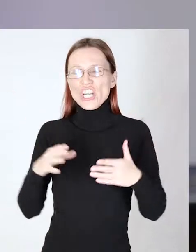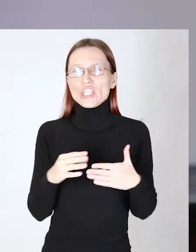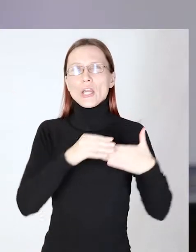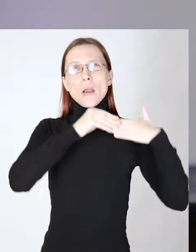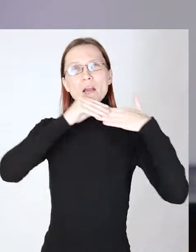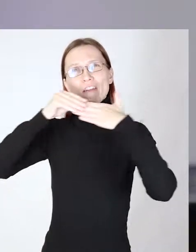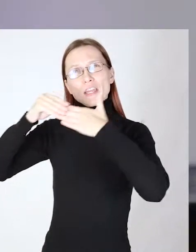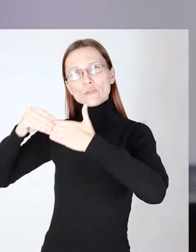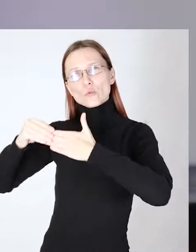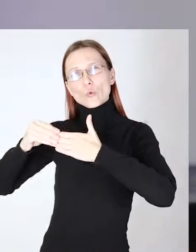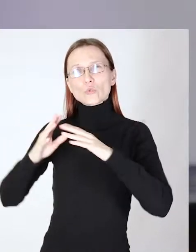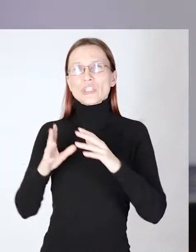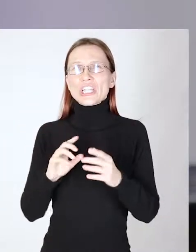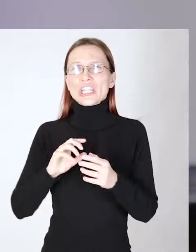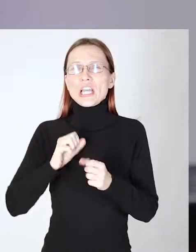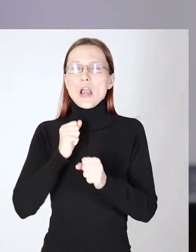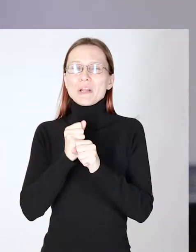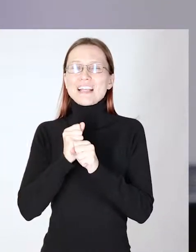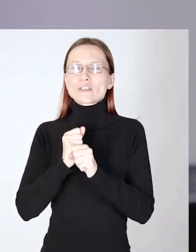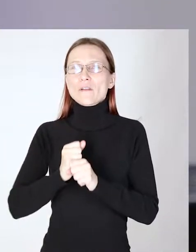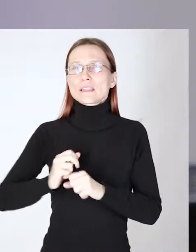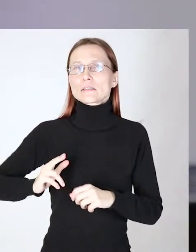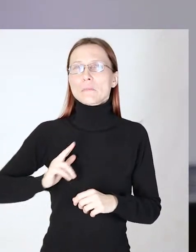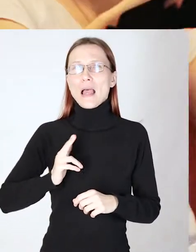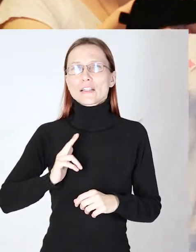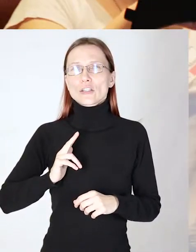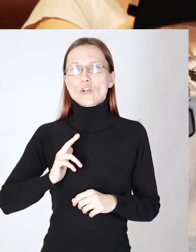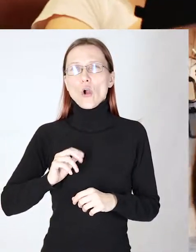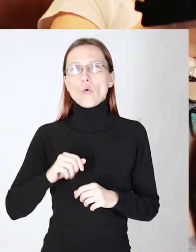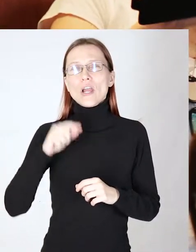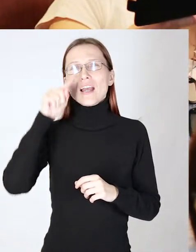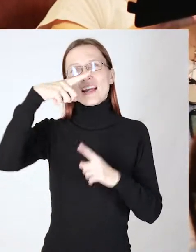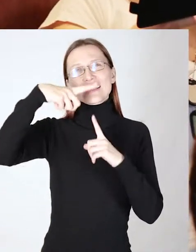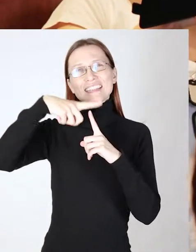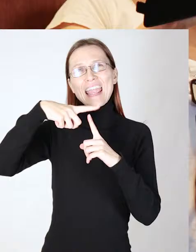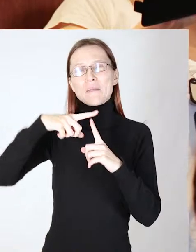téma iná. Náša téma in media veľmi dobre odráža